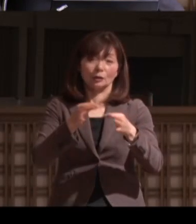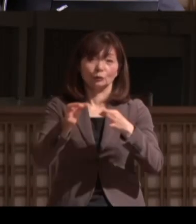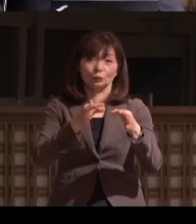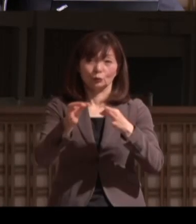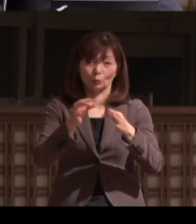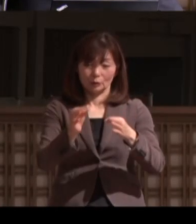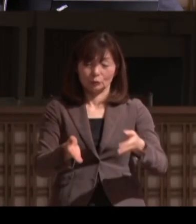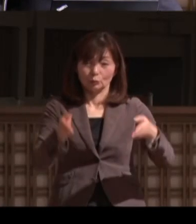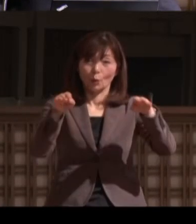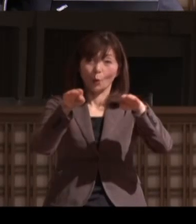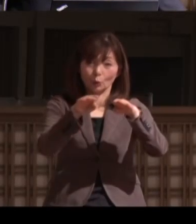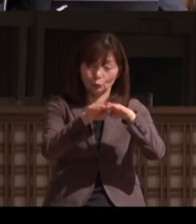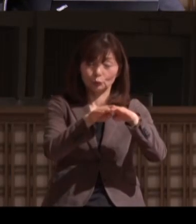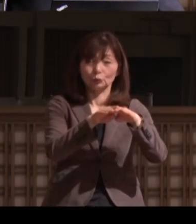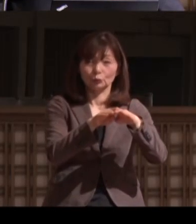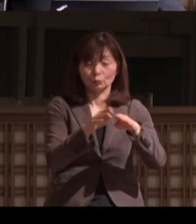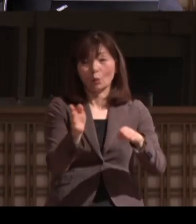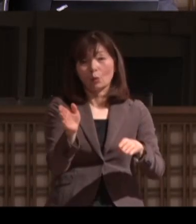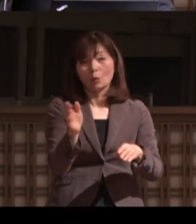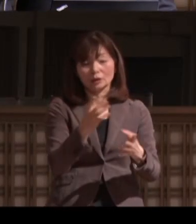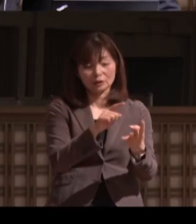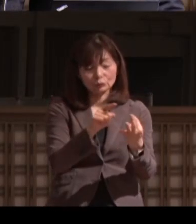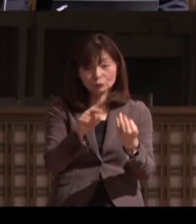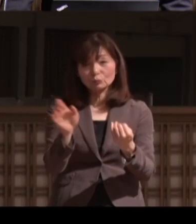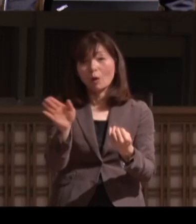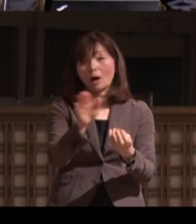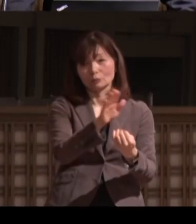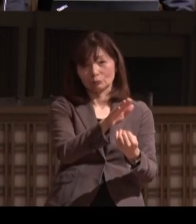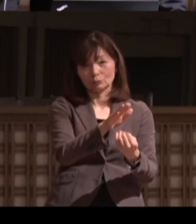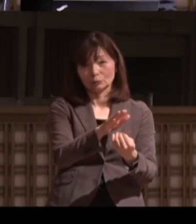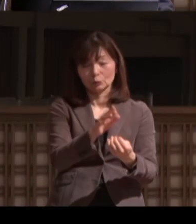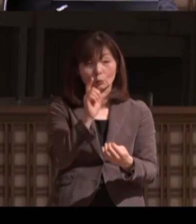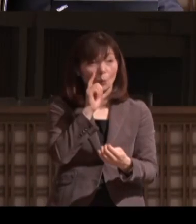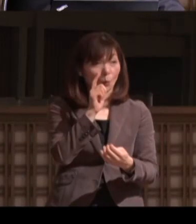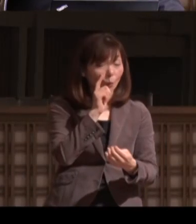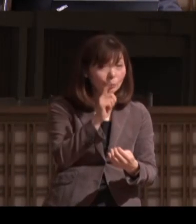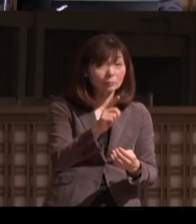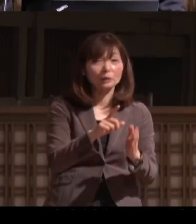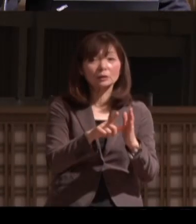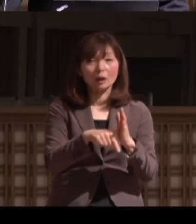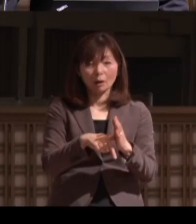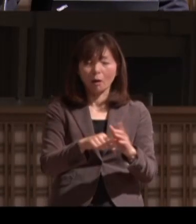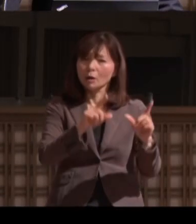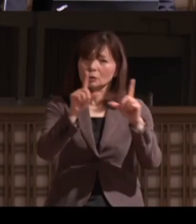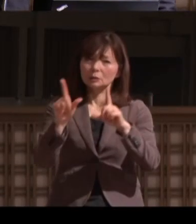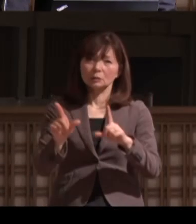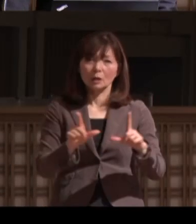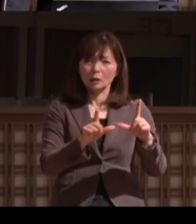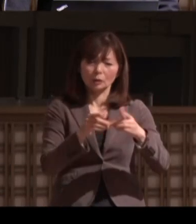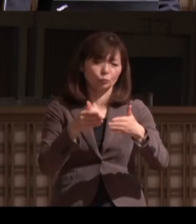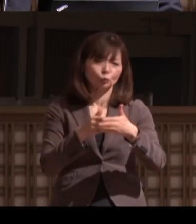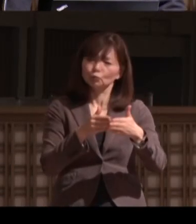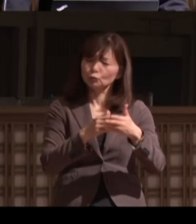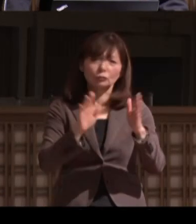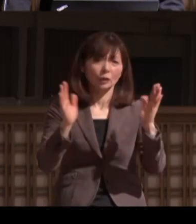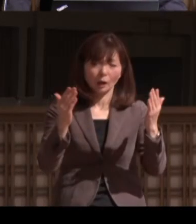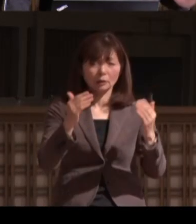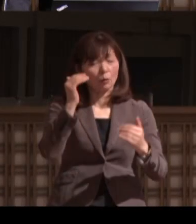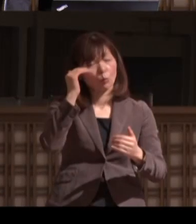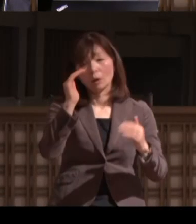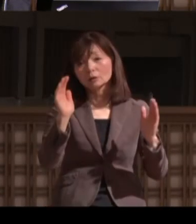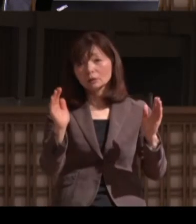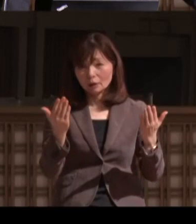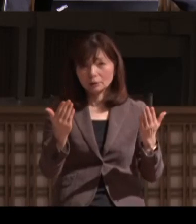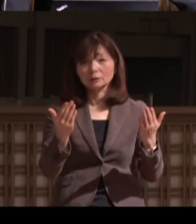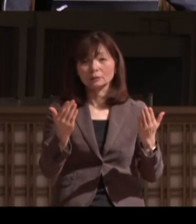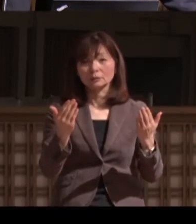があるとこまこういうのを目にしてしまうとですね特段困ってないじゃないかといやあの